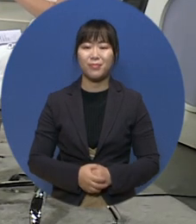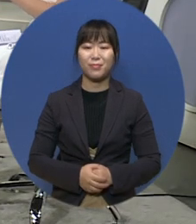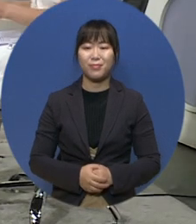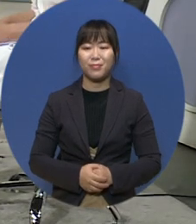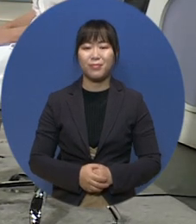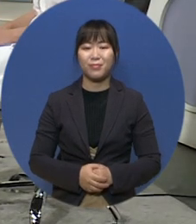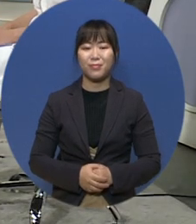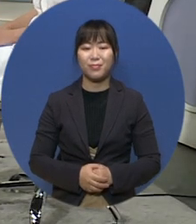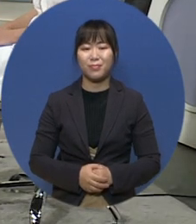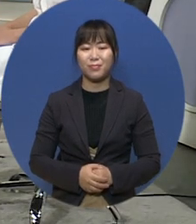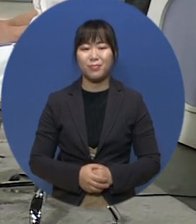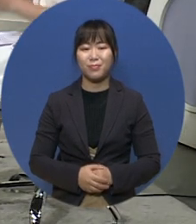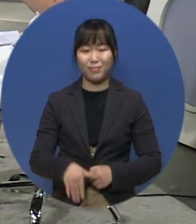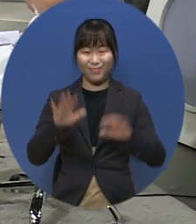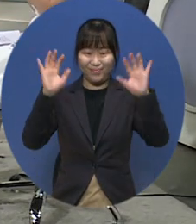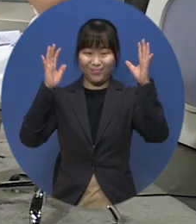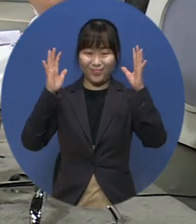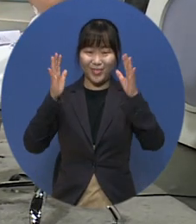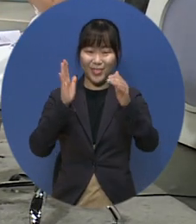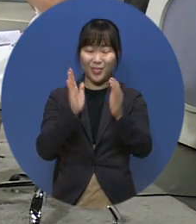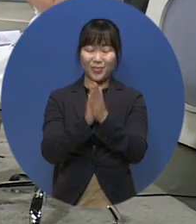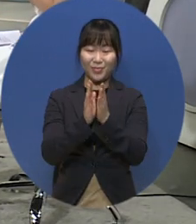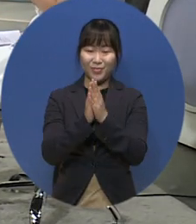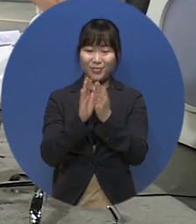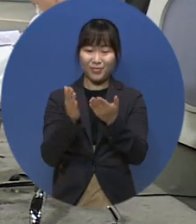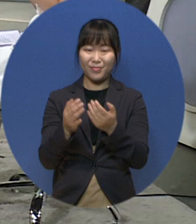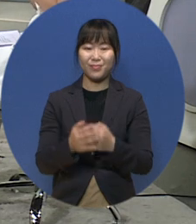보여주십시오. 아, 우리 박수로 한번 좀.